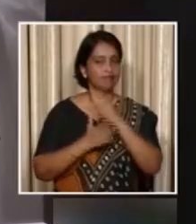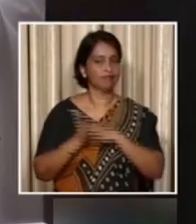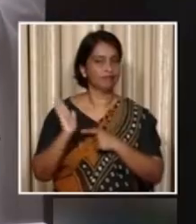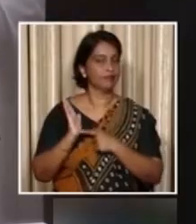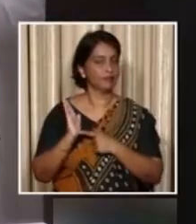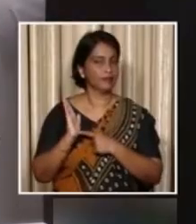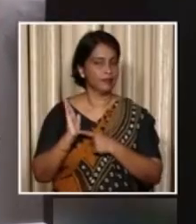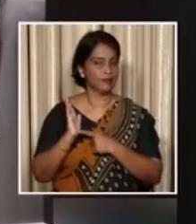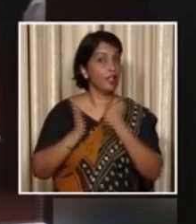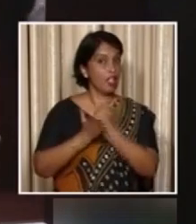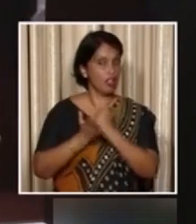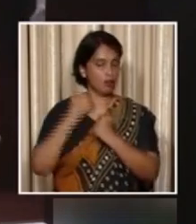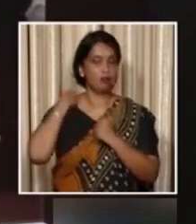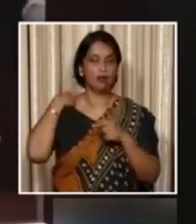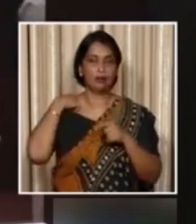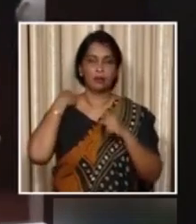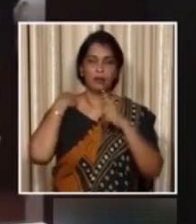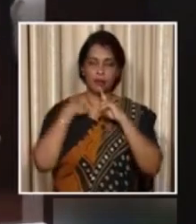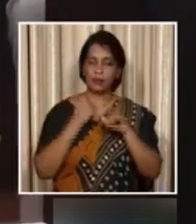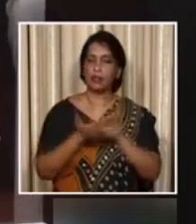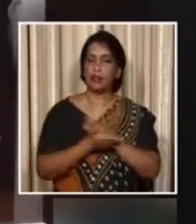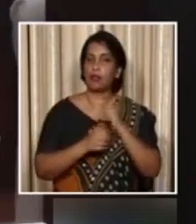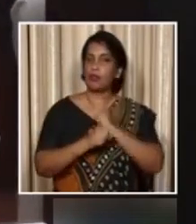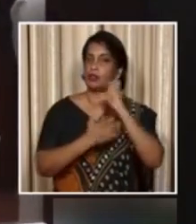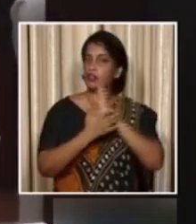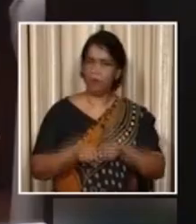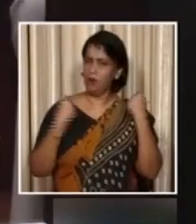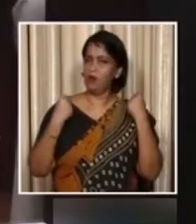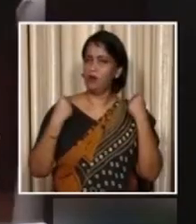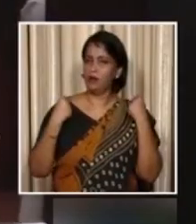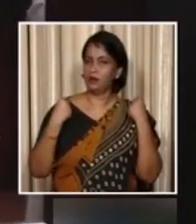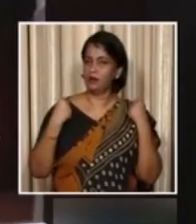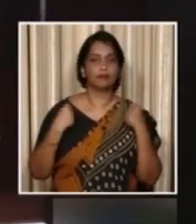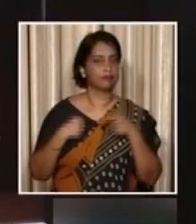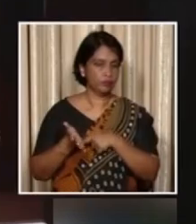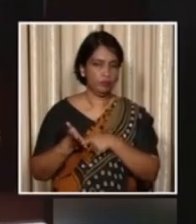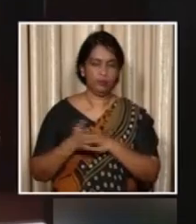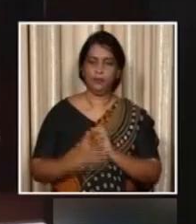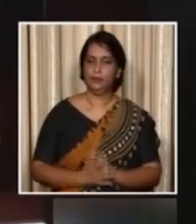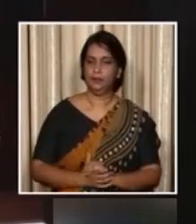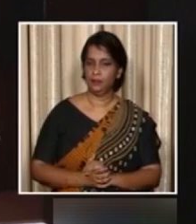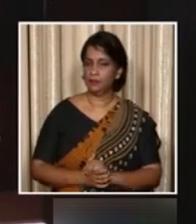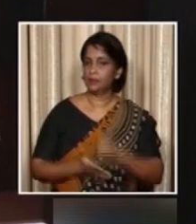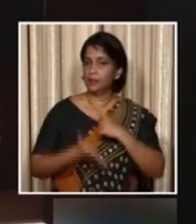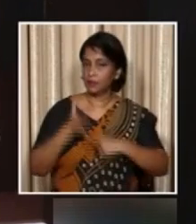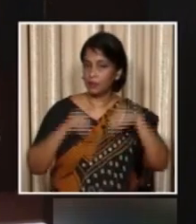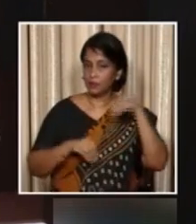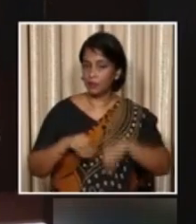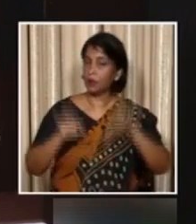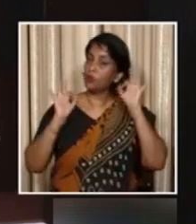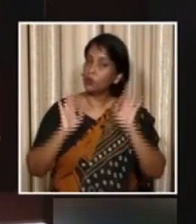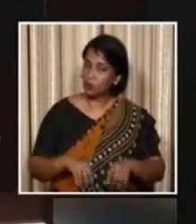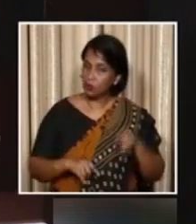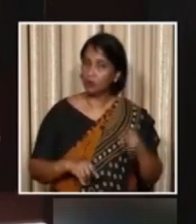ලියුම. මේ ලියුම පැහැදිලිවම ආණ්ඩුක්‍රම ව්‍යවස්ථාව උල්ලංඝනය කළා තිබෙනවා. බලන්න මේ ලියලා තියෙන දේ ඡන්දය දීමෙන් වැළකී